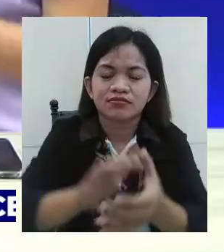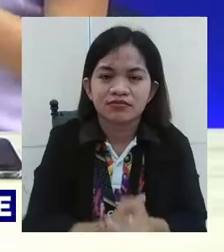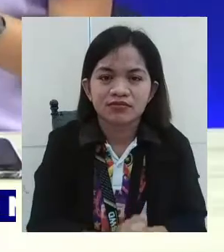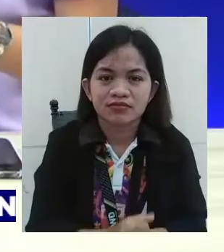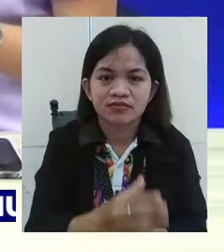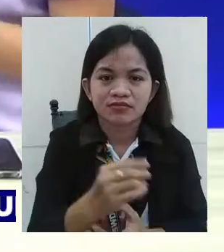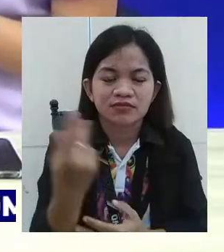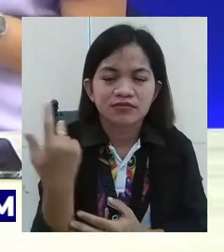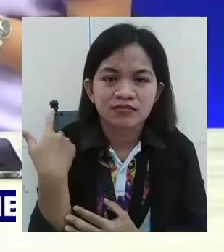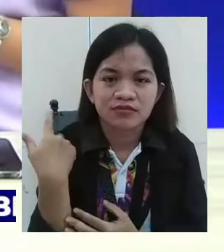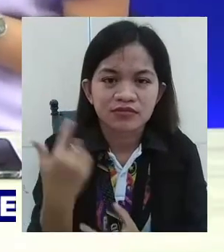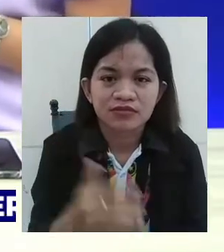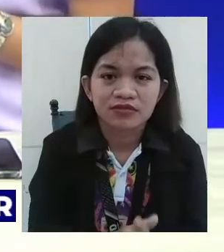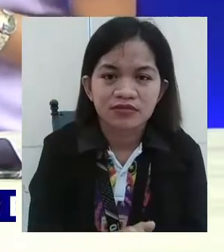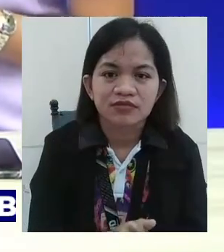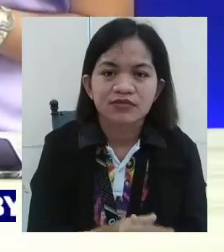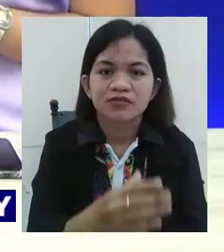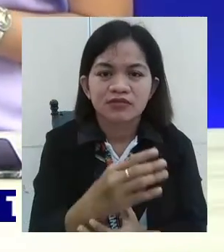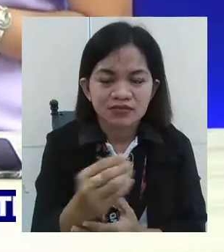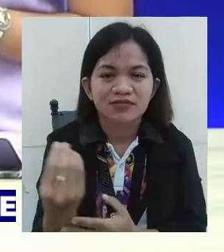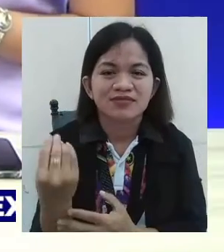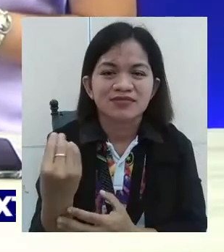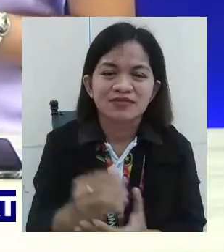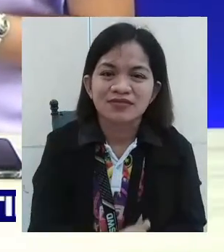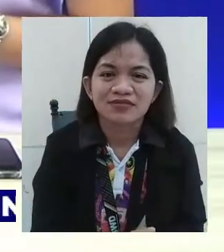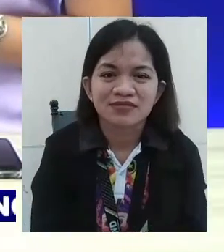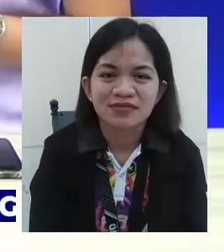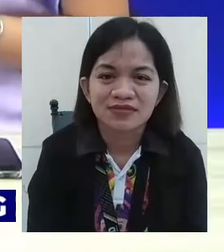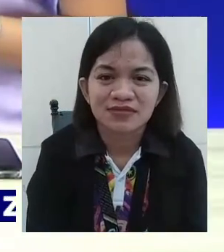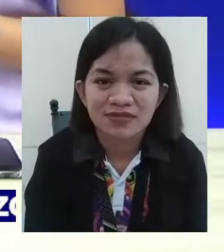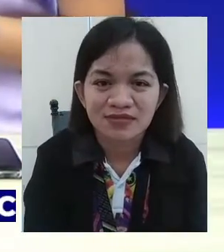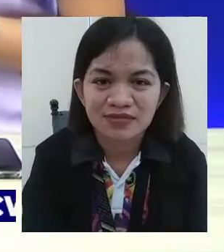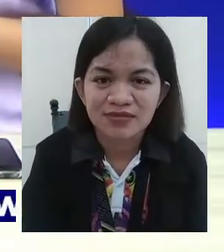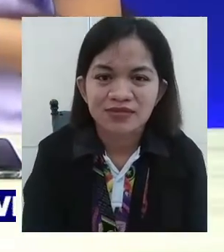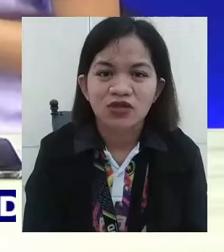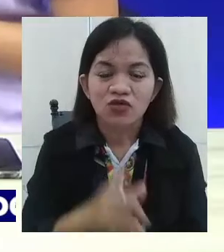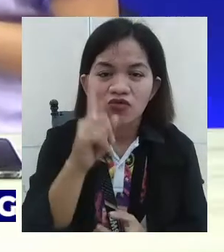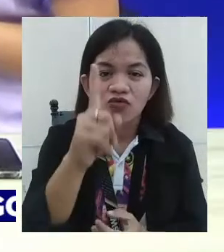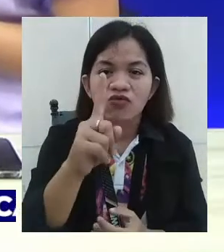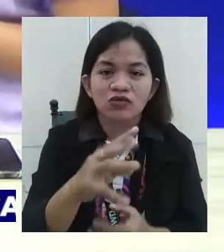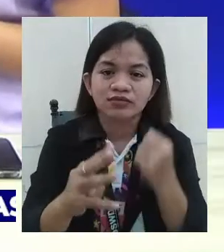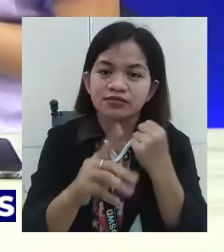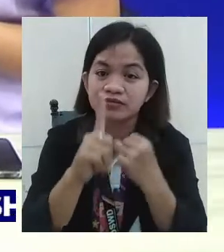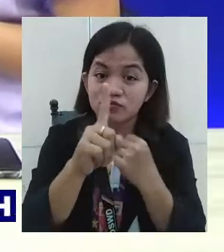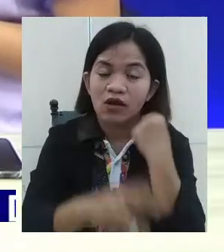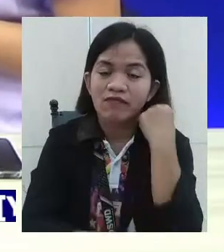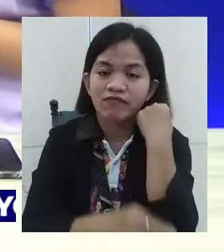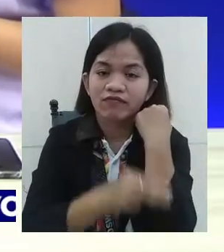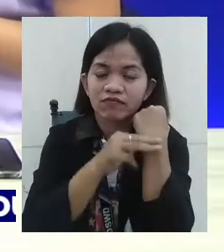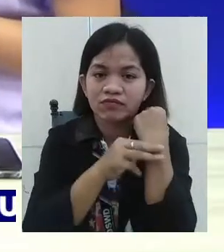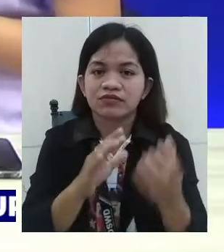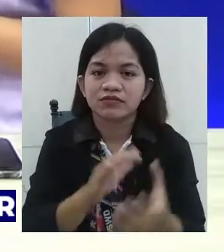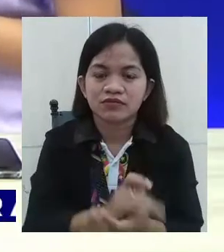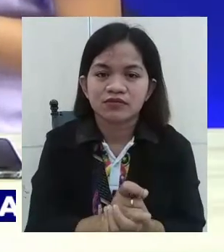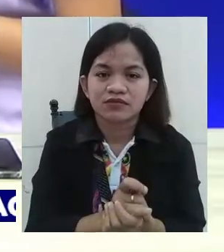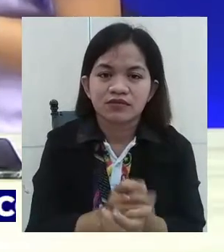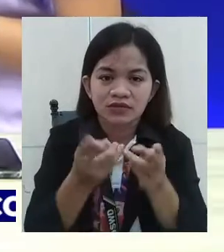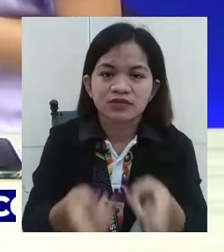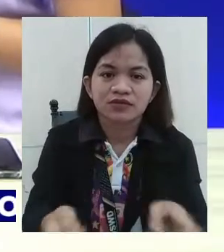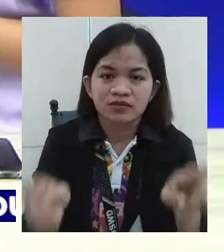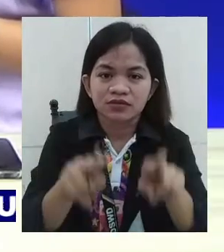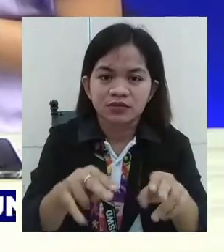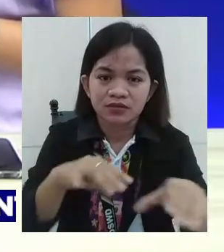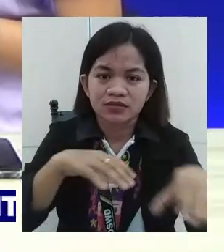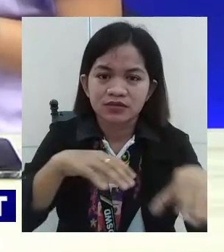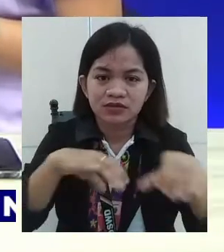tayo dahan-dahan sa isang mall na gaganapin initially, but there still might be some changes